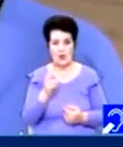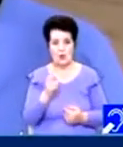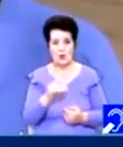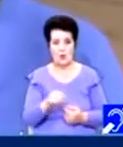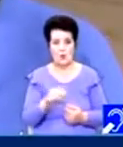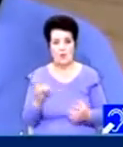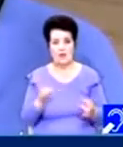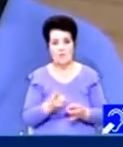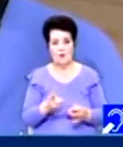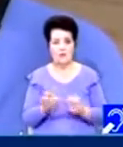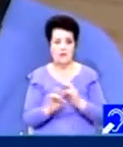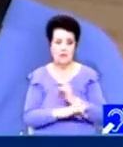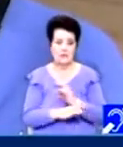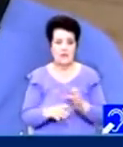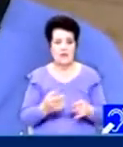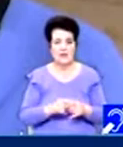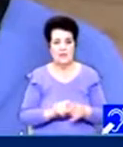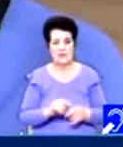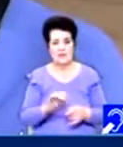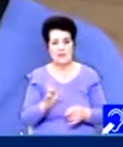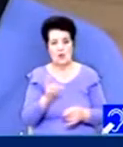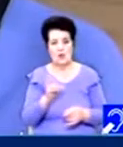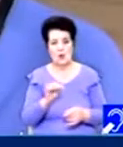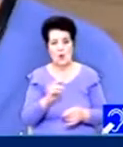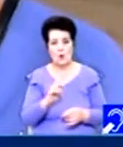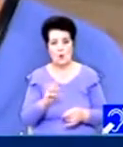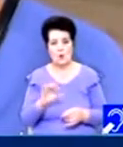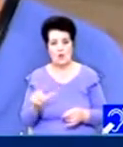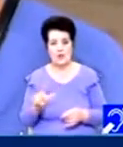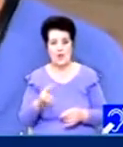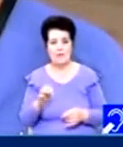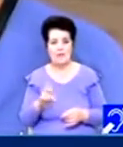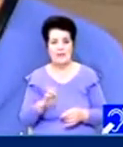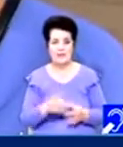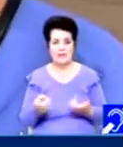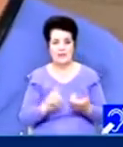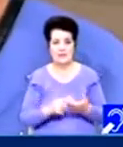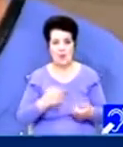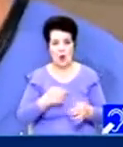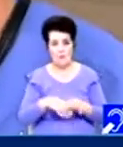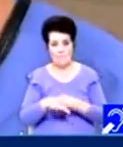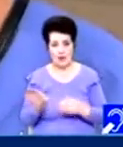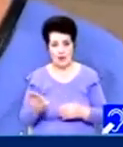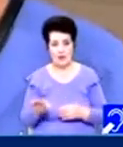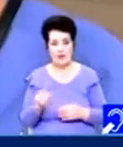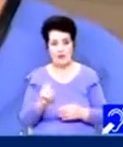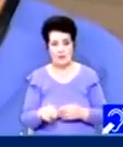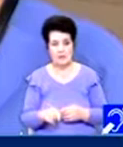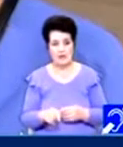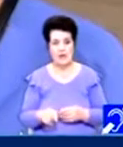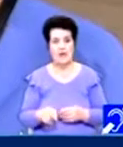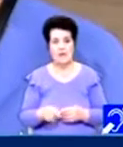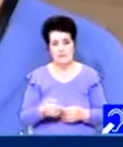nevoi sociale, economice din comuna Lebedenco să poată să se conecteze la servicii de apă. Eu am plecat, dar îmi pasă de